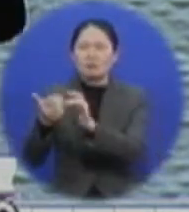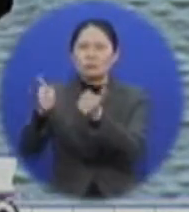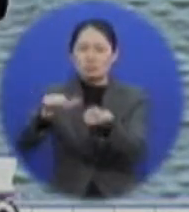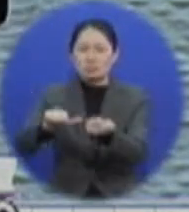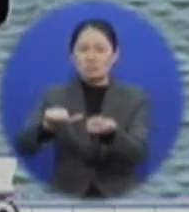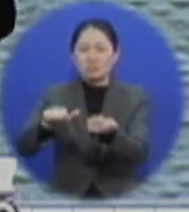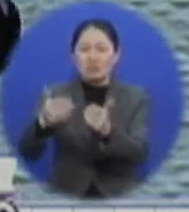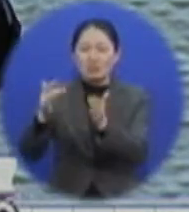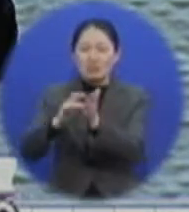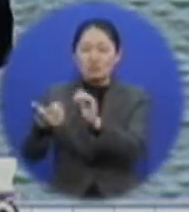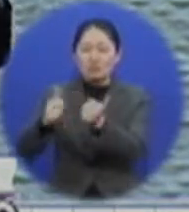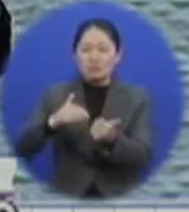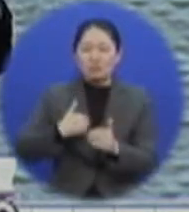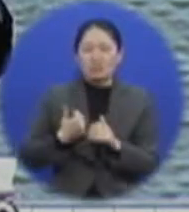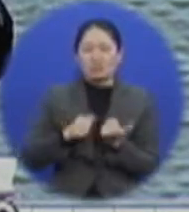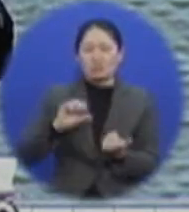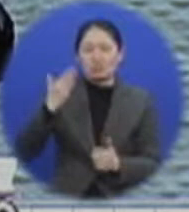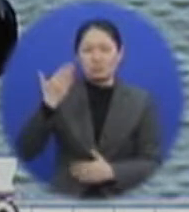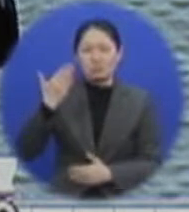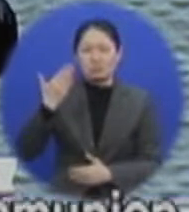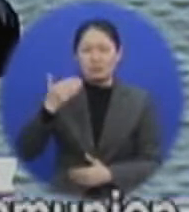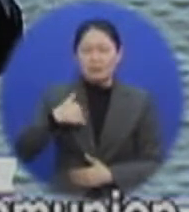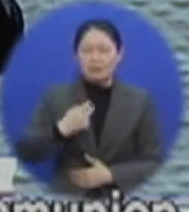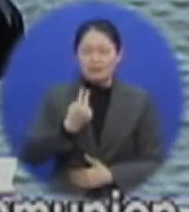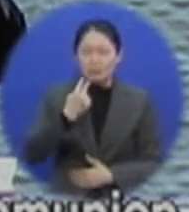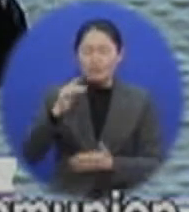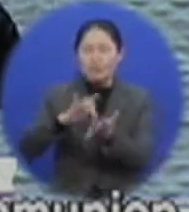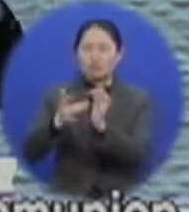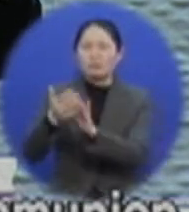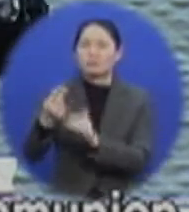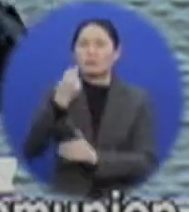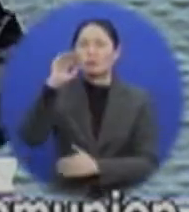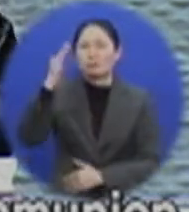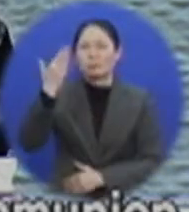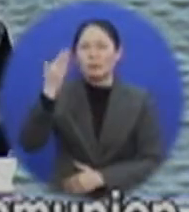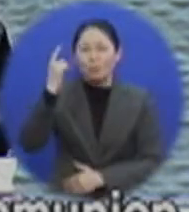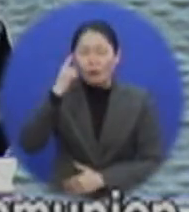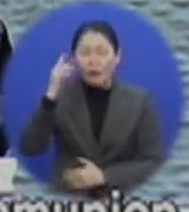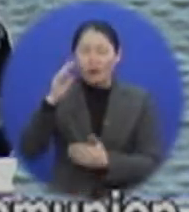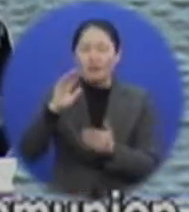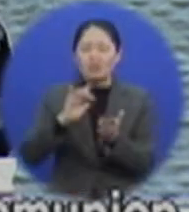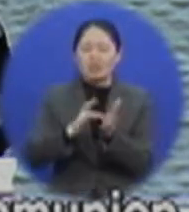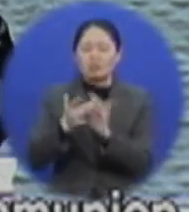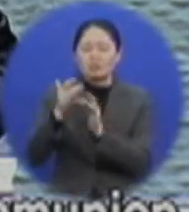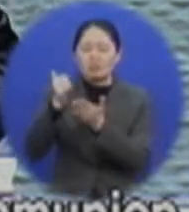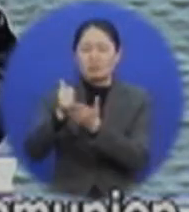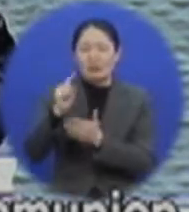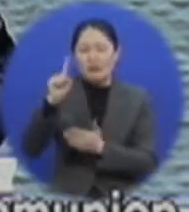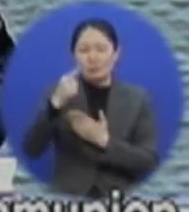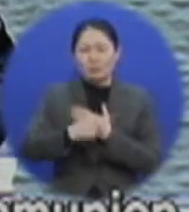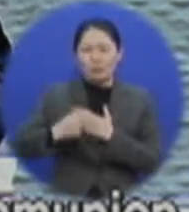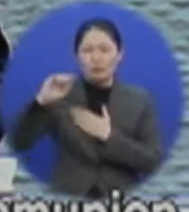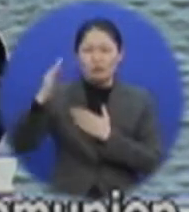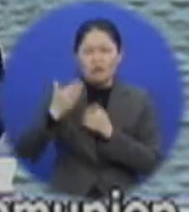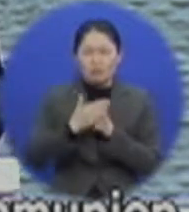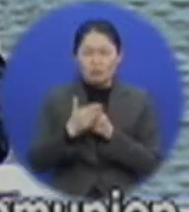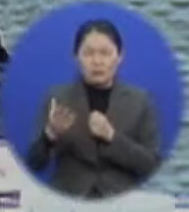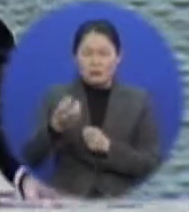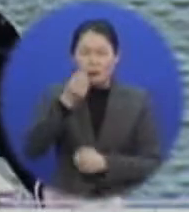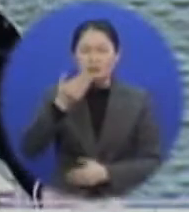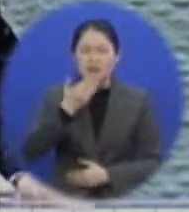예수님의 생명이 이제 내 생명이 되는 거예요 예수님과 한 몸이 되었습니까 성찬 의 축복 이에요